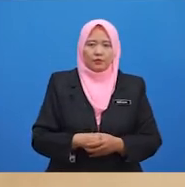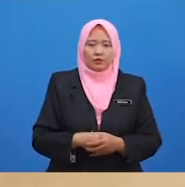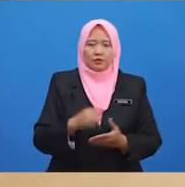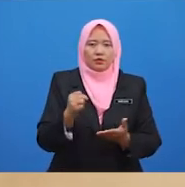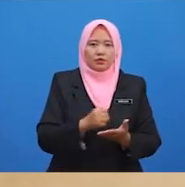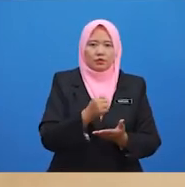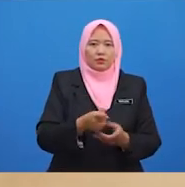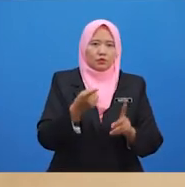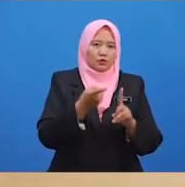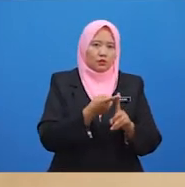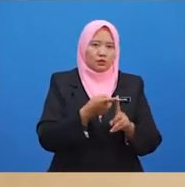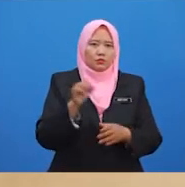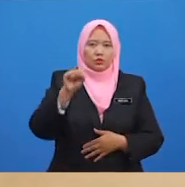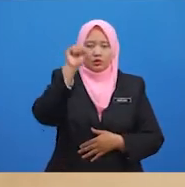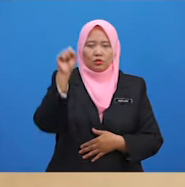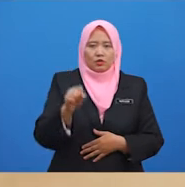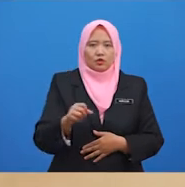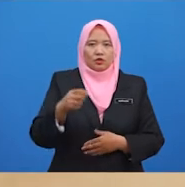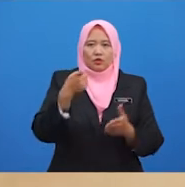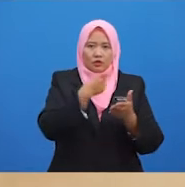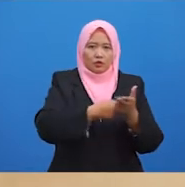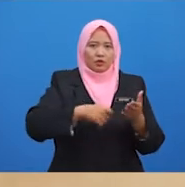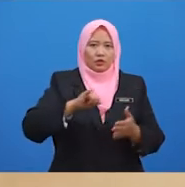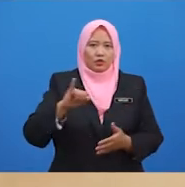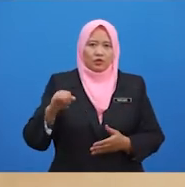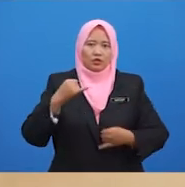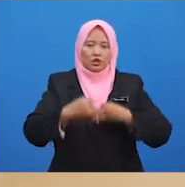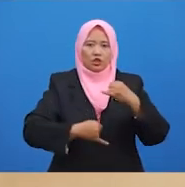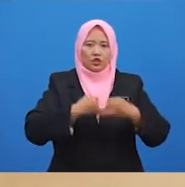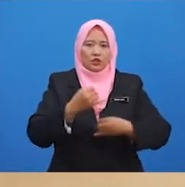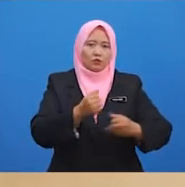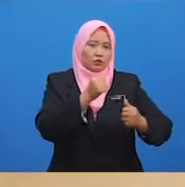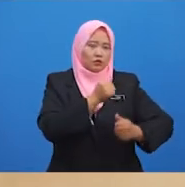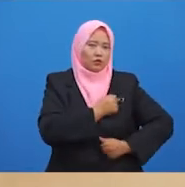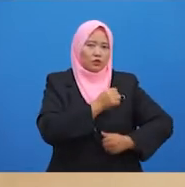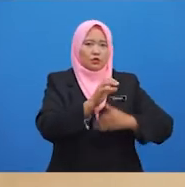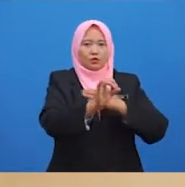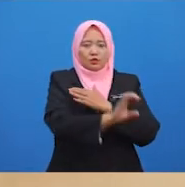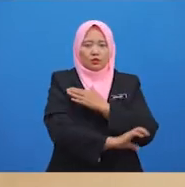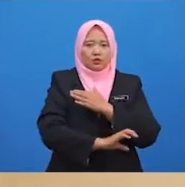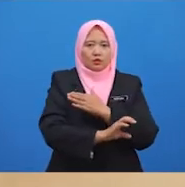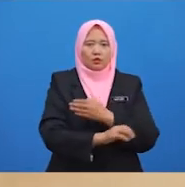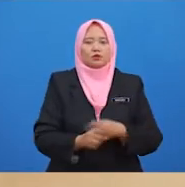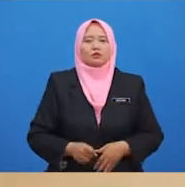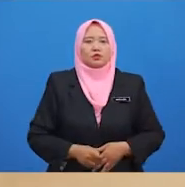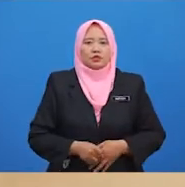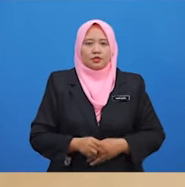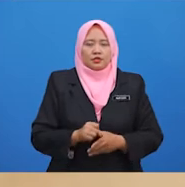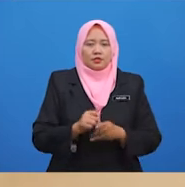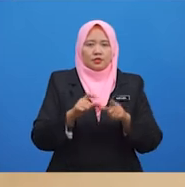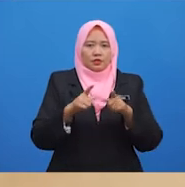ialah persoalan menghargai jasa perwira negara. Selain itu, terdapat juga